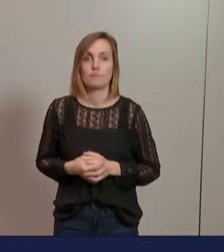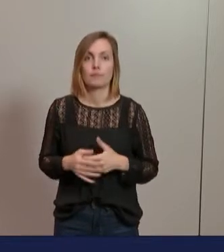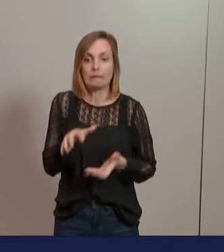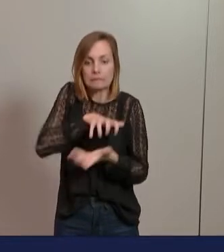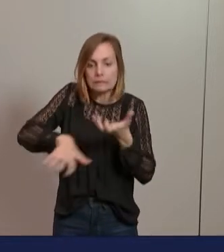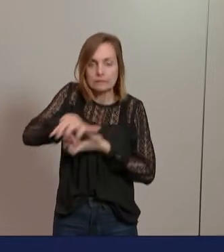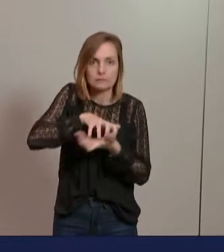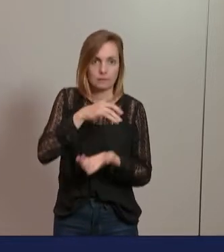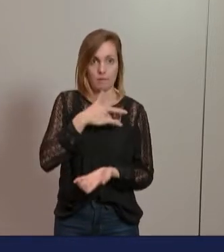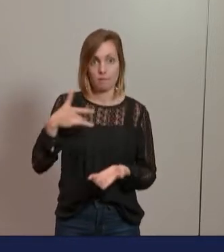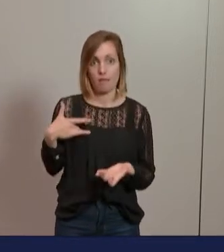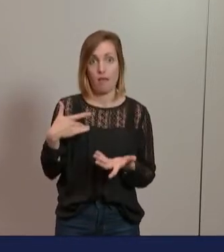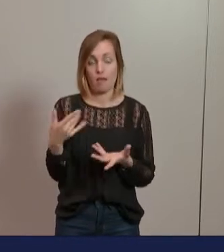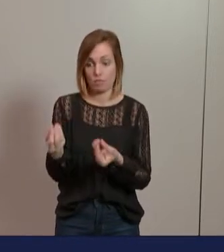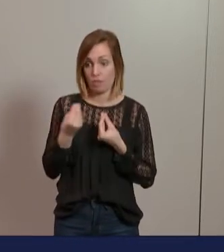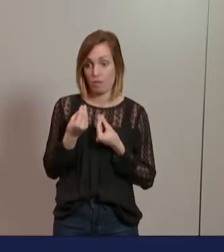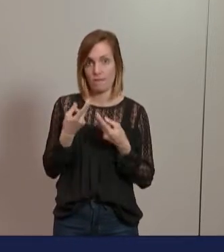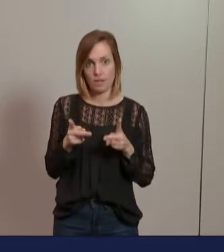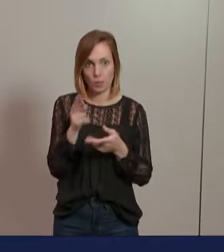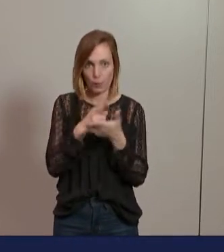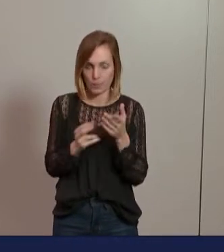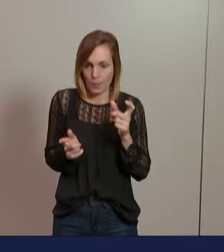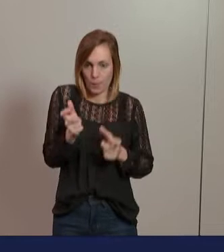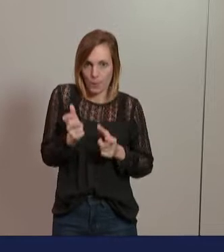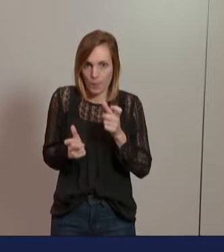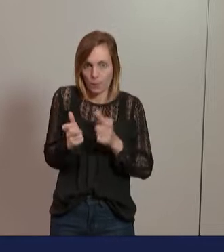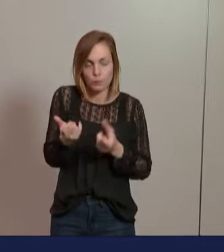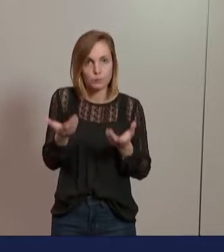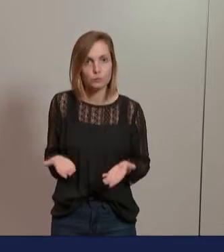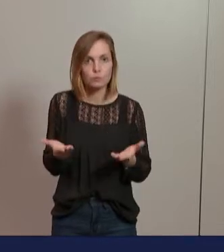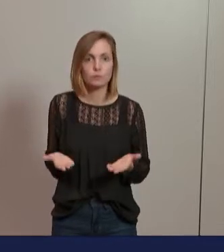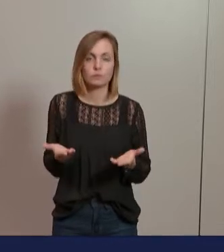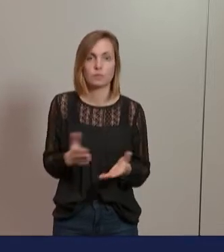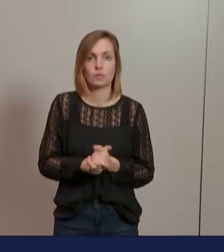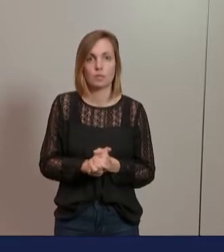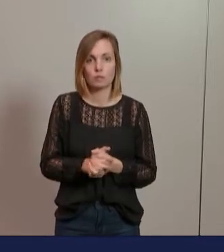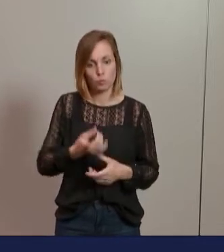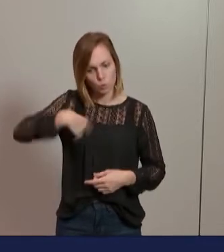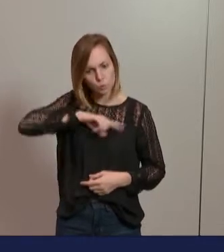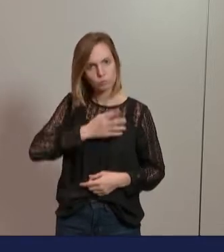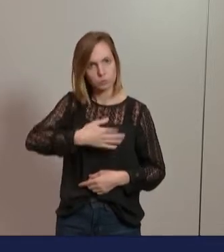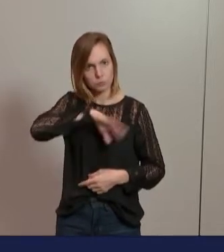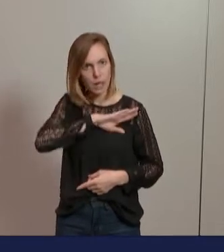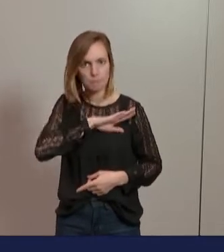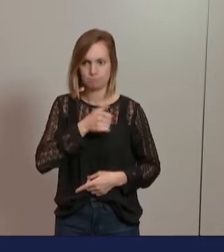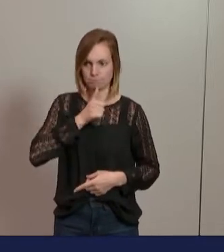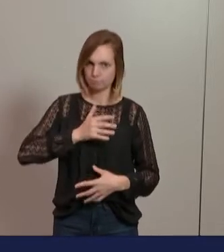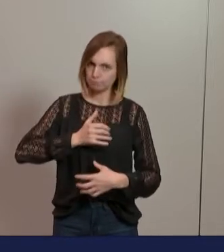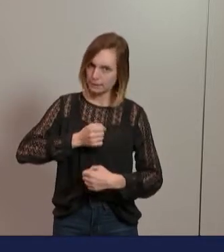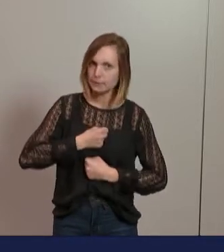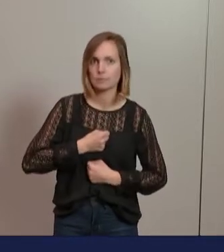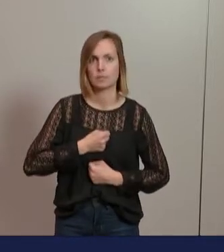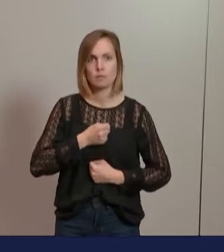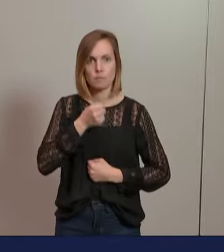La crise sanitaire a impacté les équilibres financiers de la ville. Aujourd'hui, en responsabilité, nous ne pouvons permettre à la